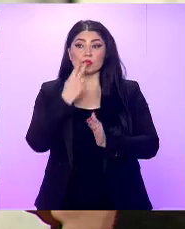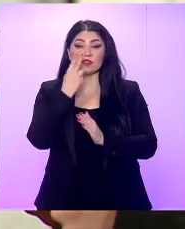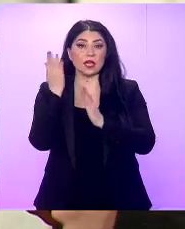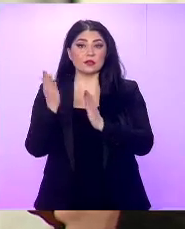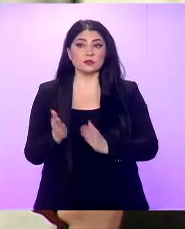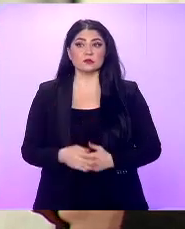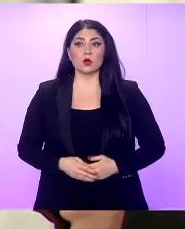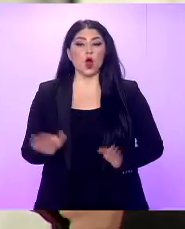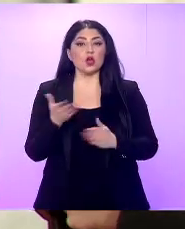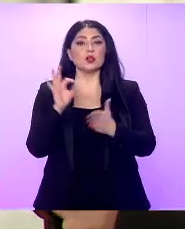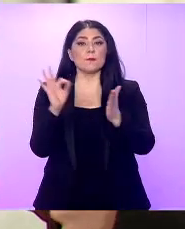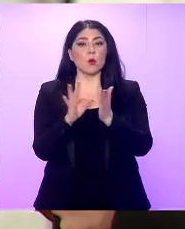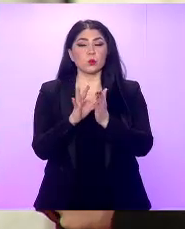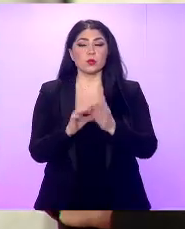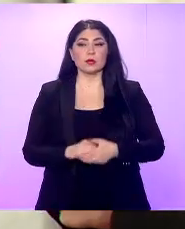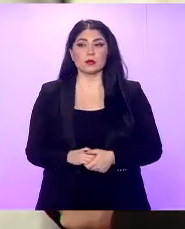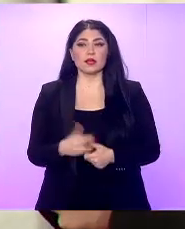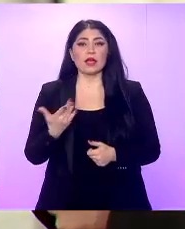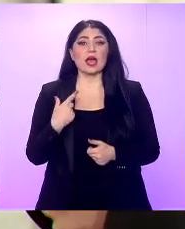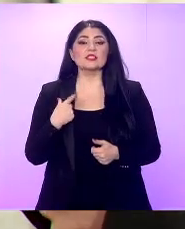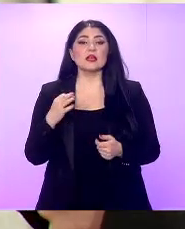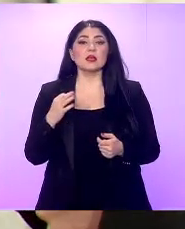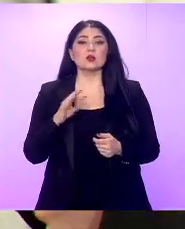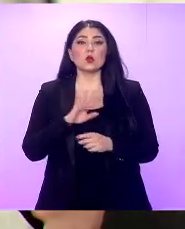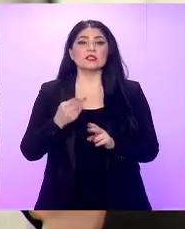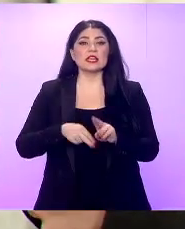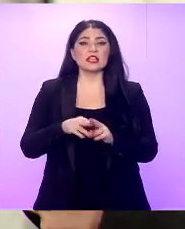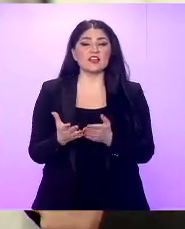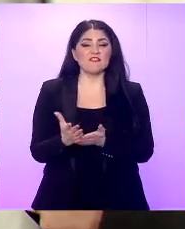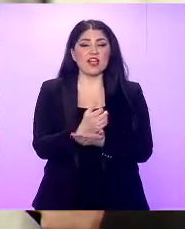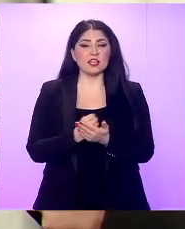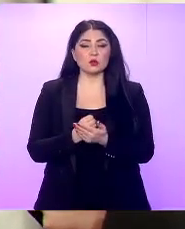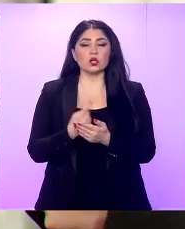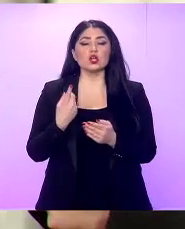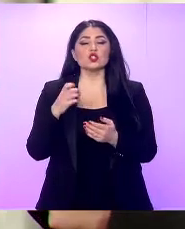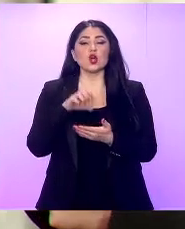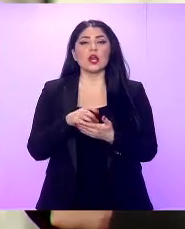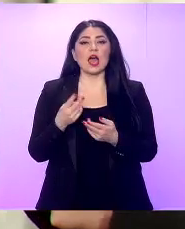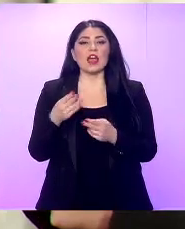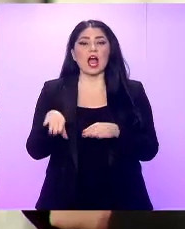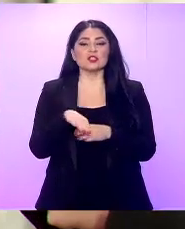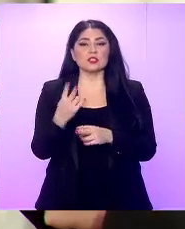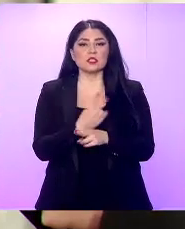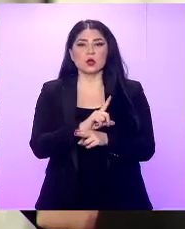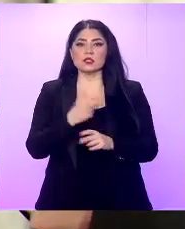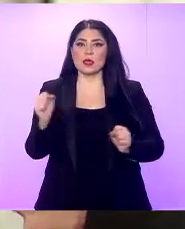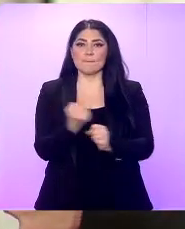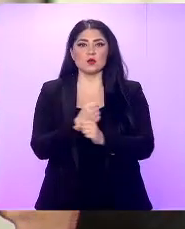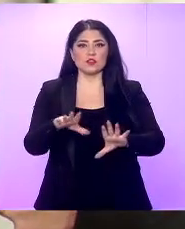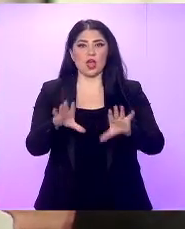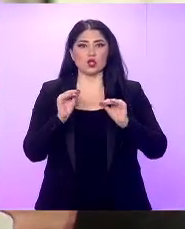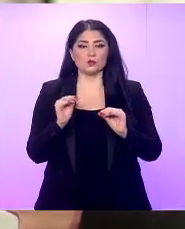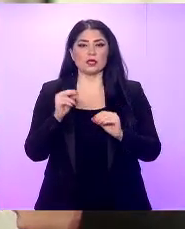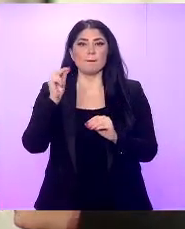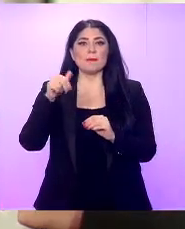vedere, orice propunere vine doar pentru a crește veniturile în sectorul bugetar, este aproape imposibil să fie acceptate de Partidul